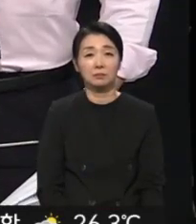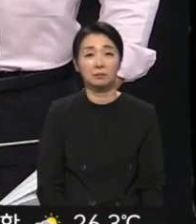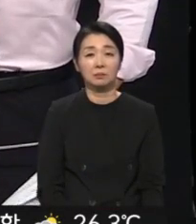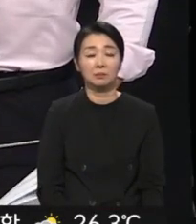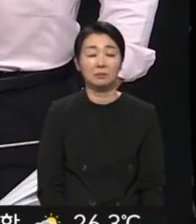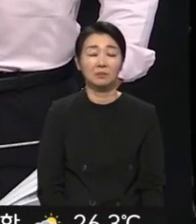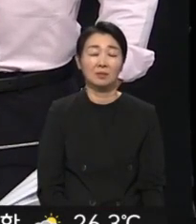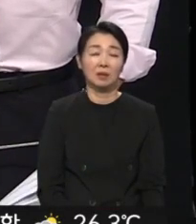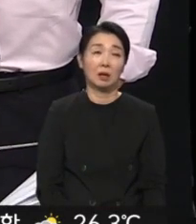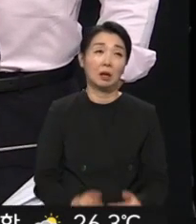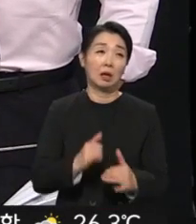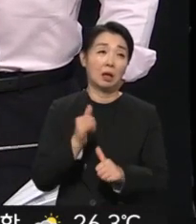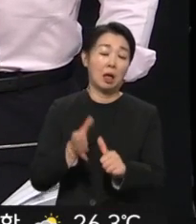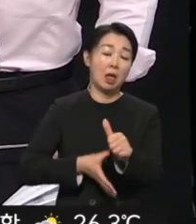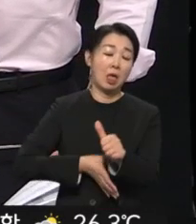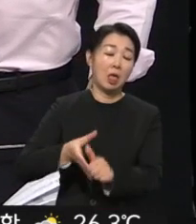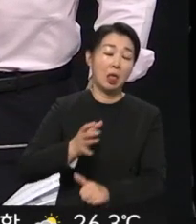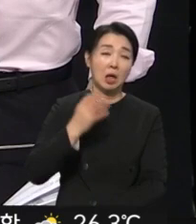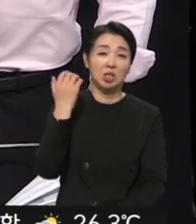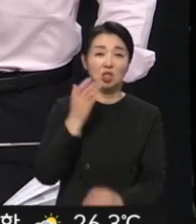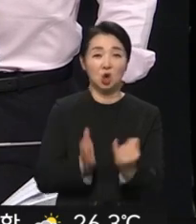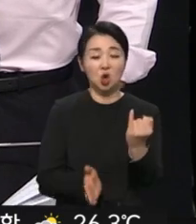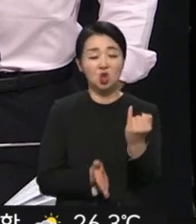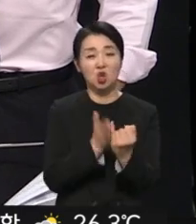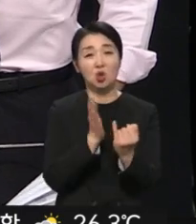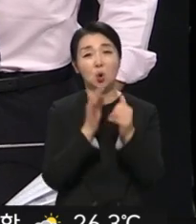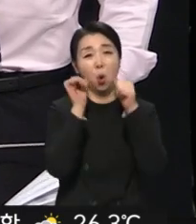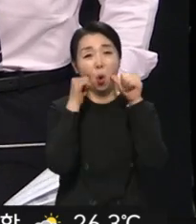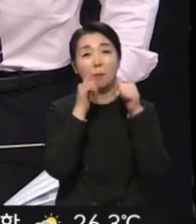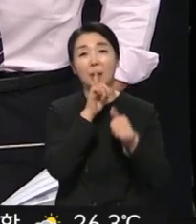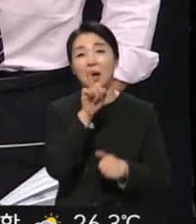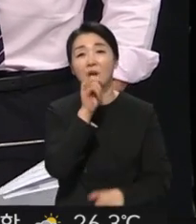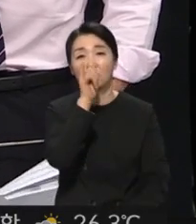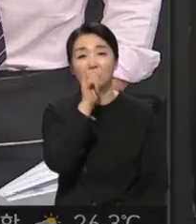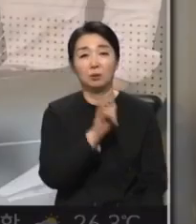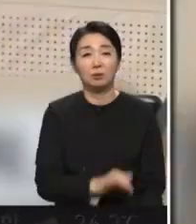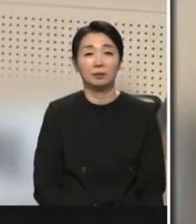일부는 인신공격과 성희롱성 발언도 서슴지 않았습니다.